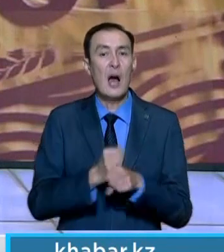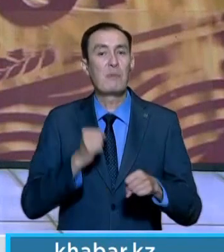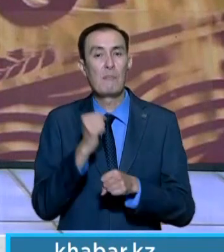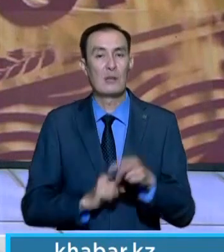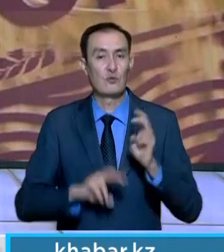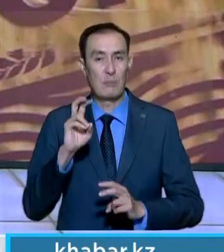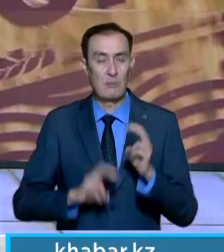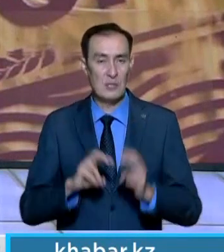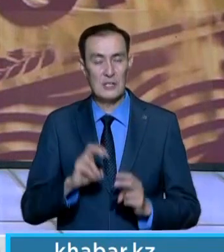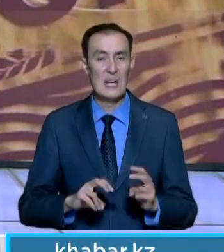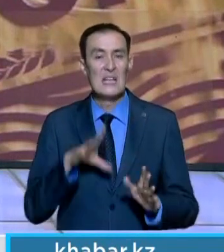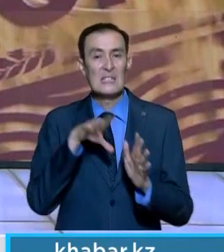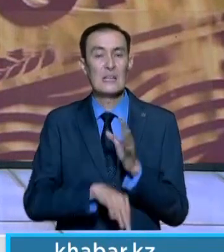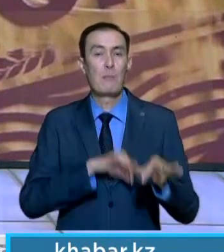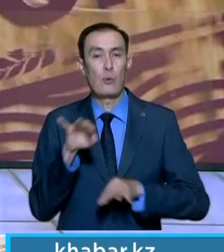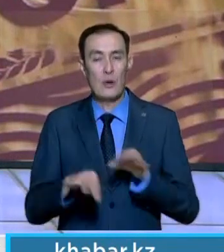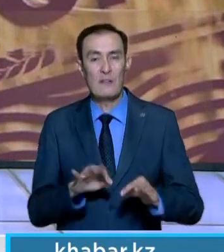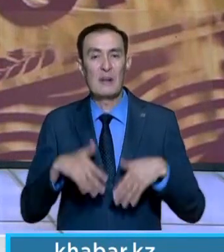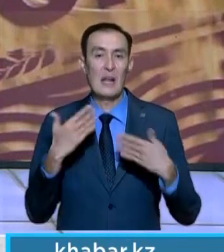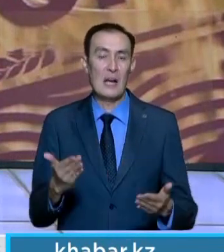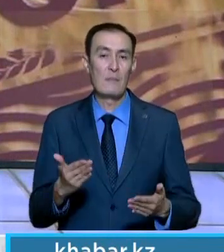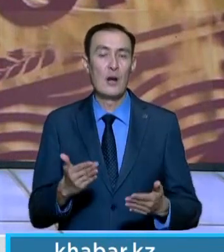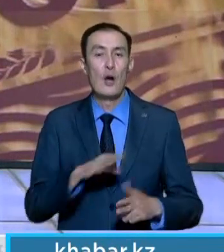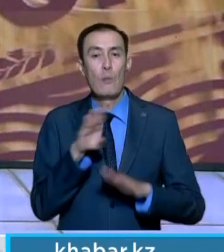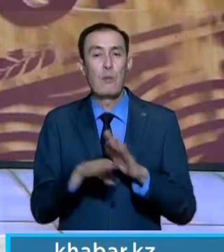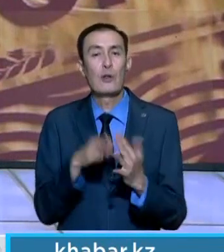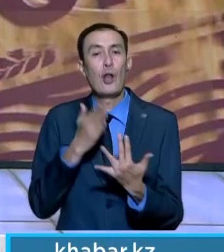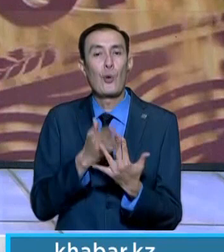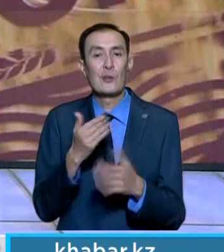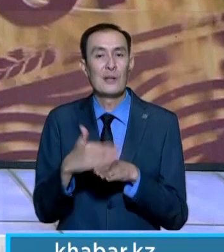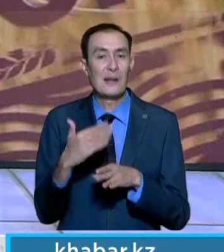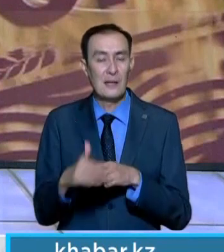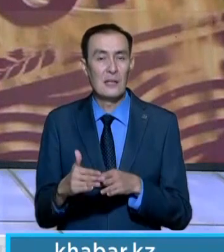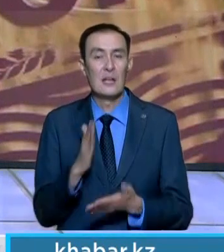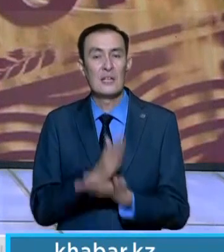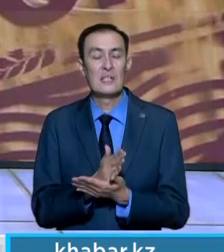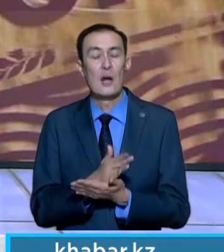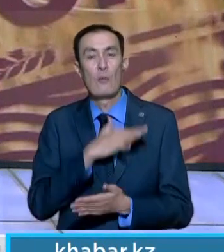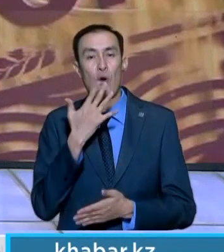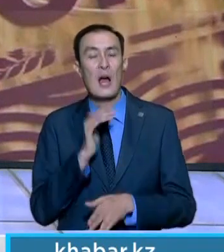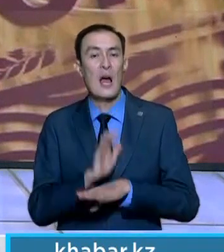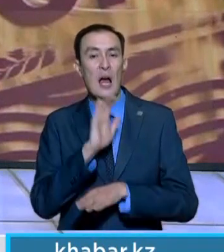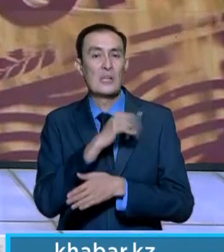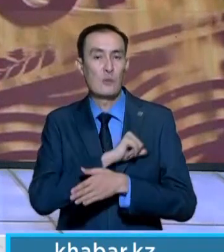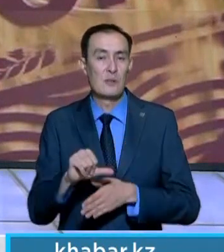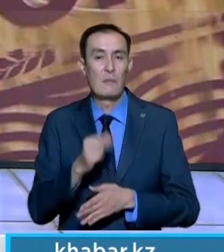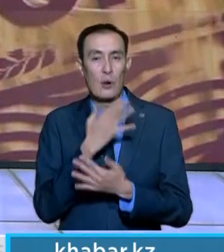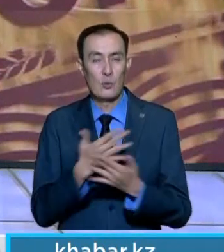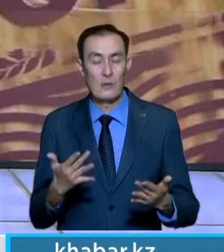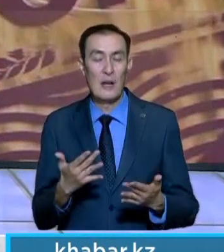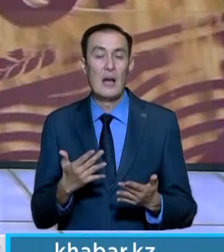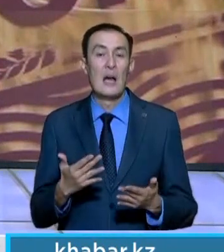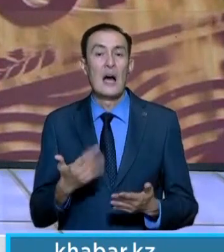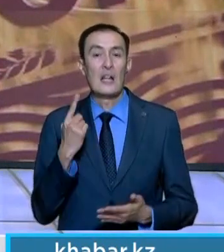обрабатывающую промышленность. Среди проектов, предлагаемых под льготные кредиты, немало экспортно-ориентированных продуктов. Одна из